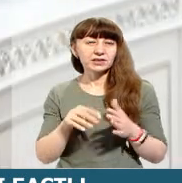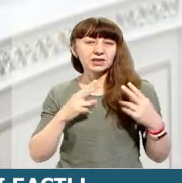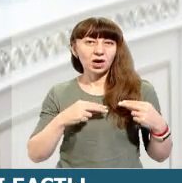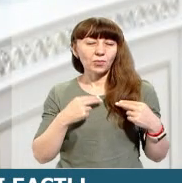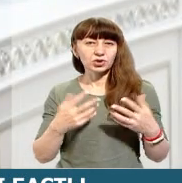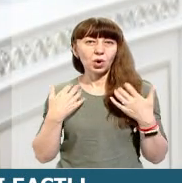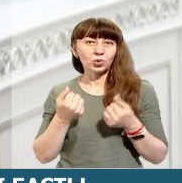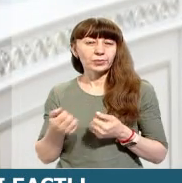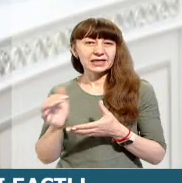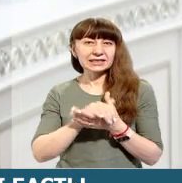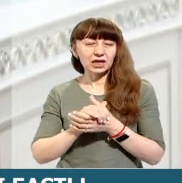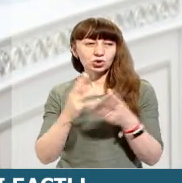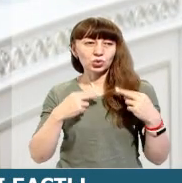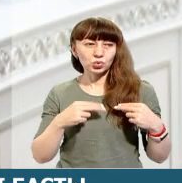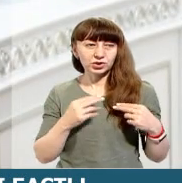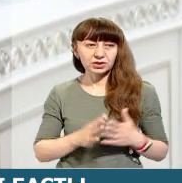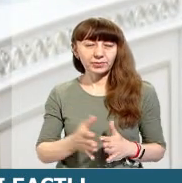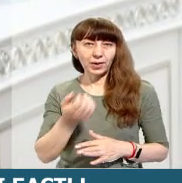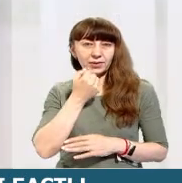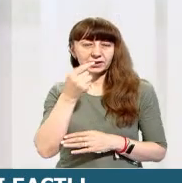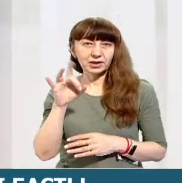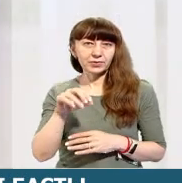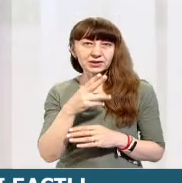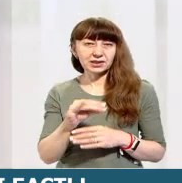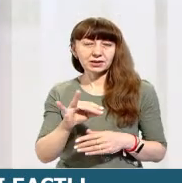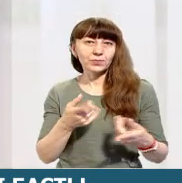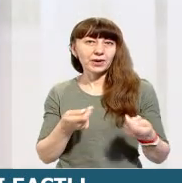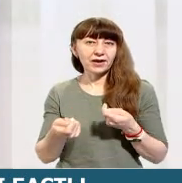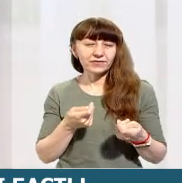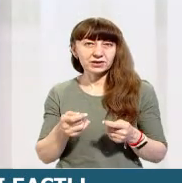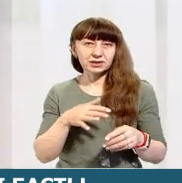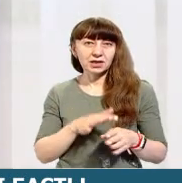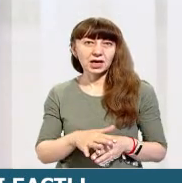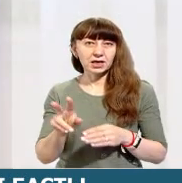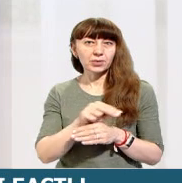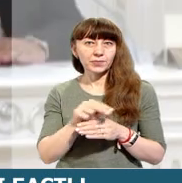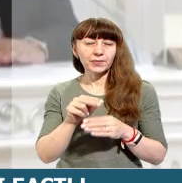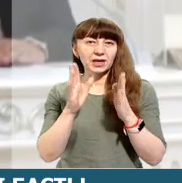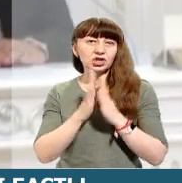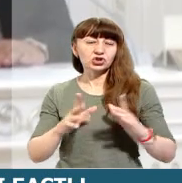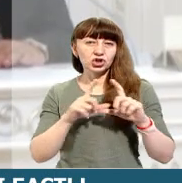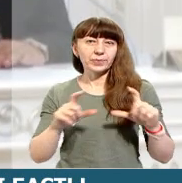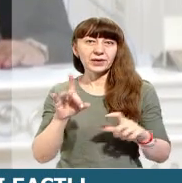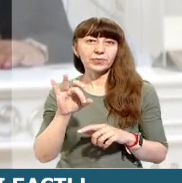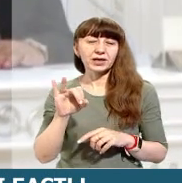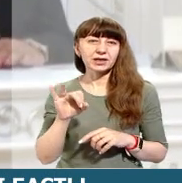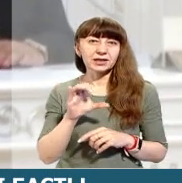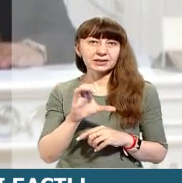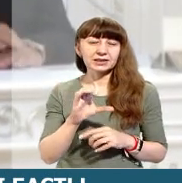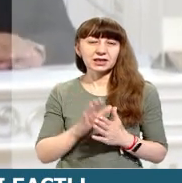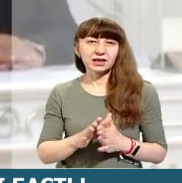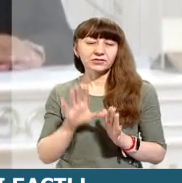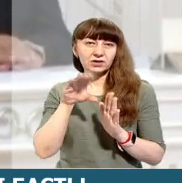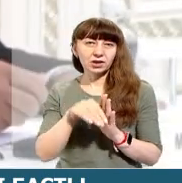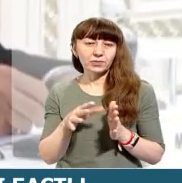Сұлтан Бейбарыс мешітін күрделі жөндеуден өткізіп, тарихи тұлғаның есімін ел жадында жаңғыртуға зор үлес қосқан үшін Мысыр үкіметіне